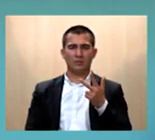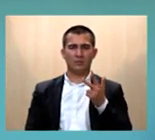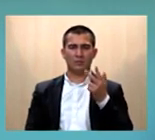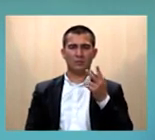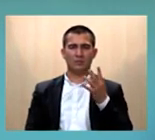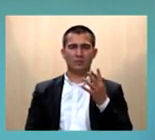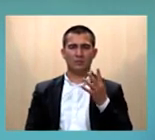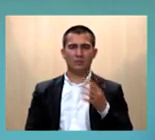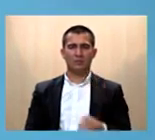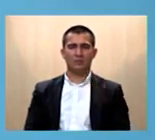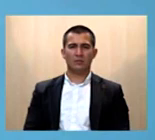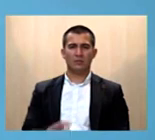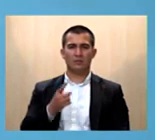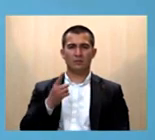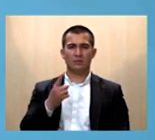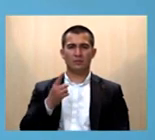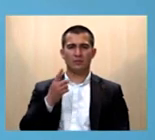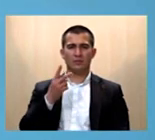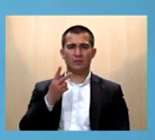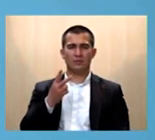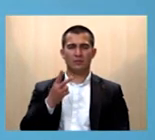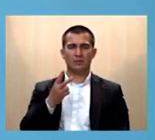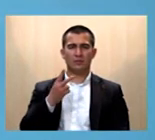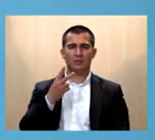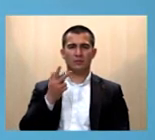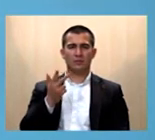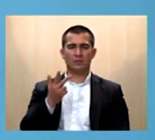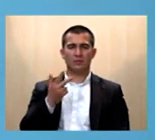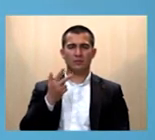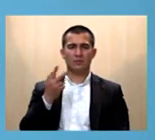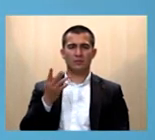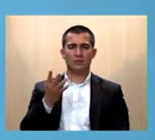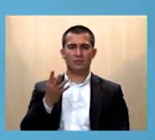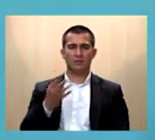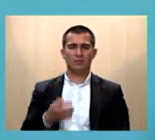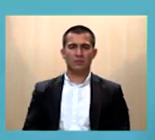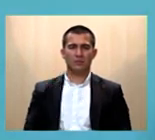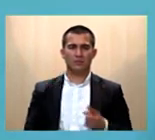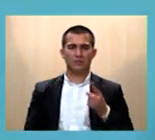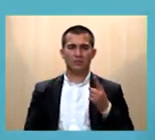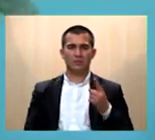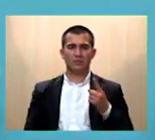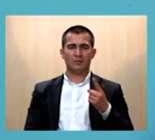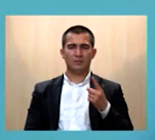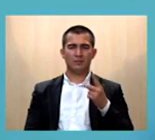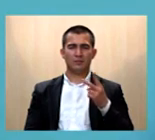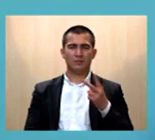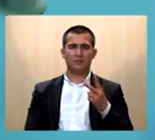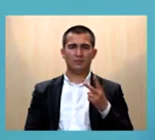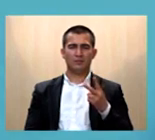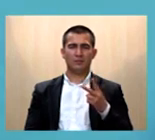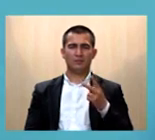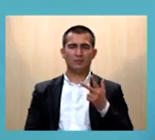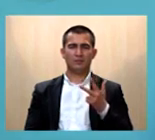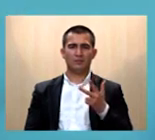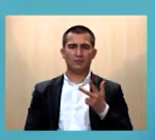3 4 o'ng oyoqda 1 2 3 4 chap oyoqda 1